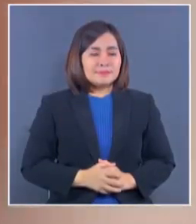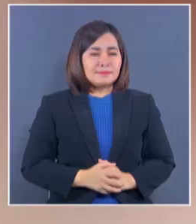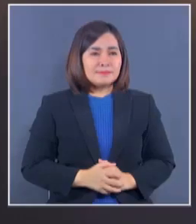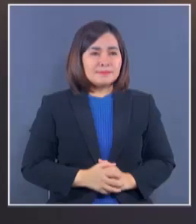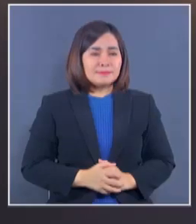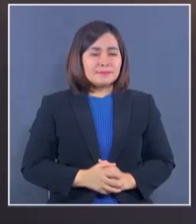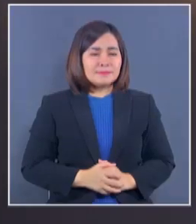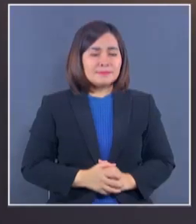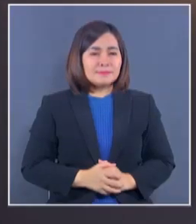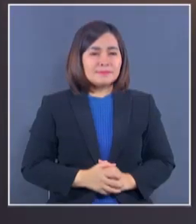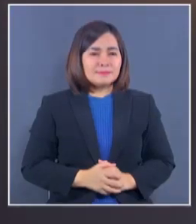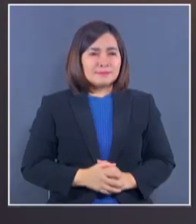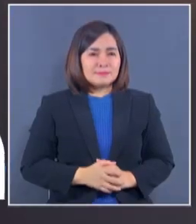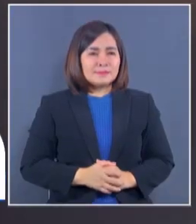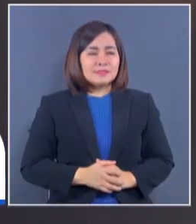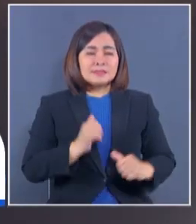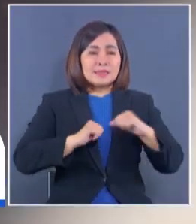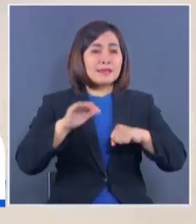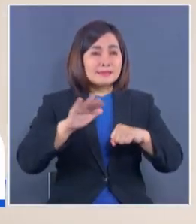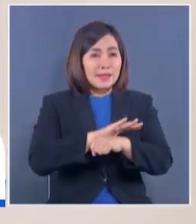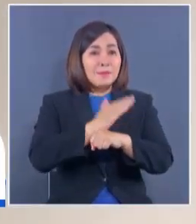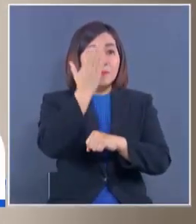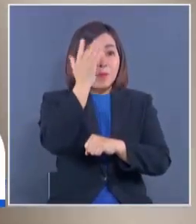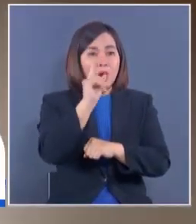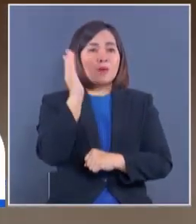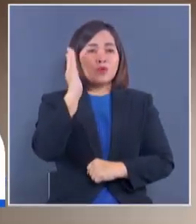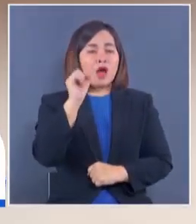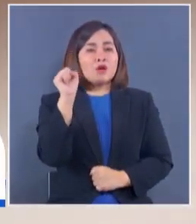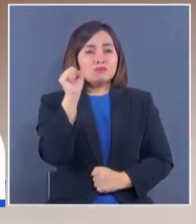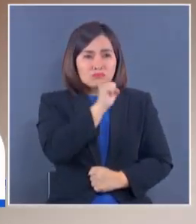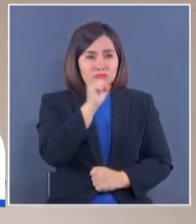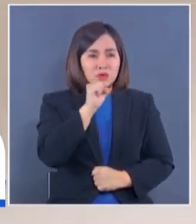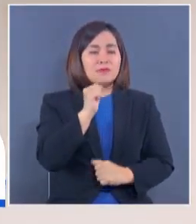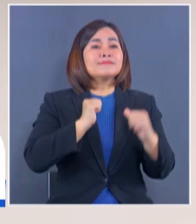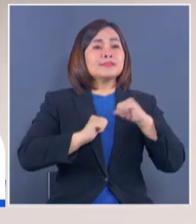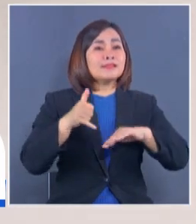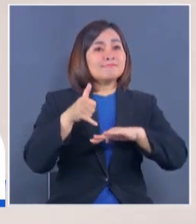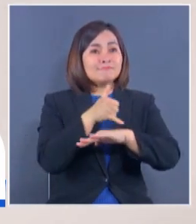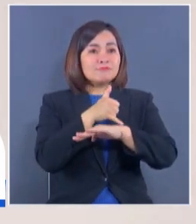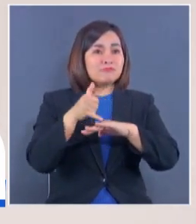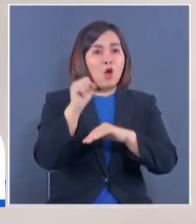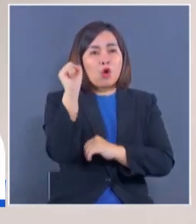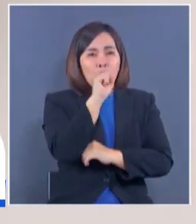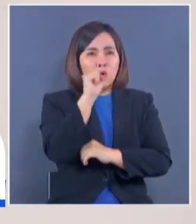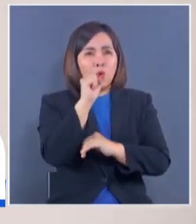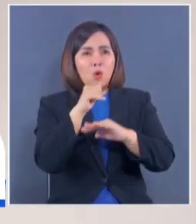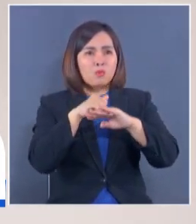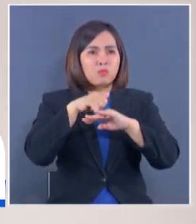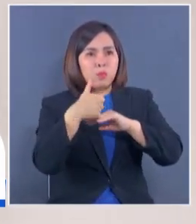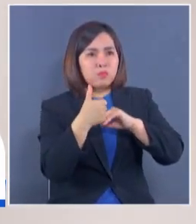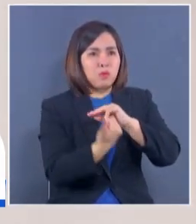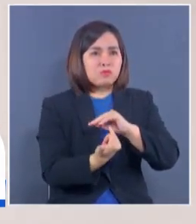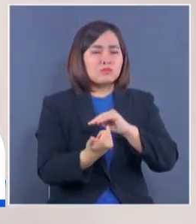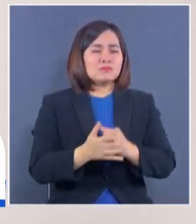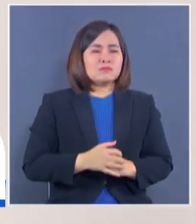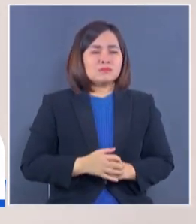เต็มที่กับทุกงานจริงๆเลยนะคะหลังนักร้องแร็ปเปอร์ลูก2เวทไทเทเนียมไปเล่นคอนเสิร์ตที่ต่างจังหวัดจนไม่วายเกิดอุบัติเหตุตก